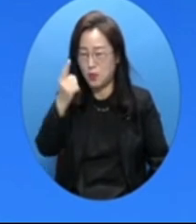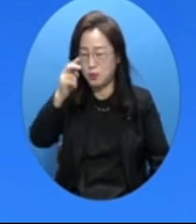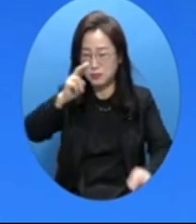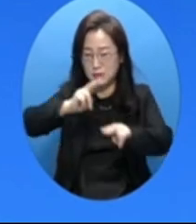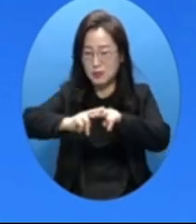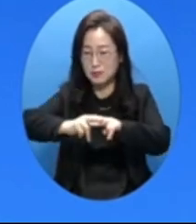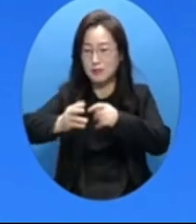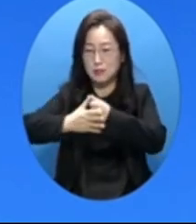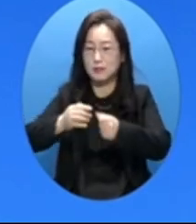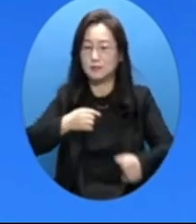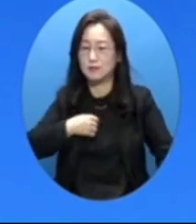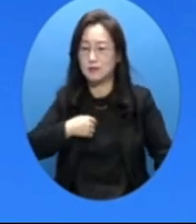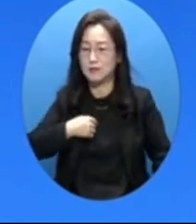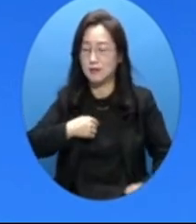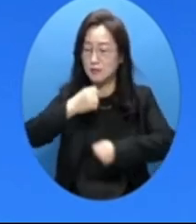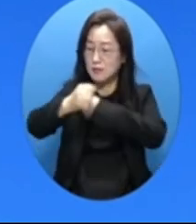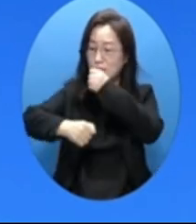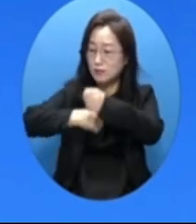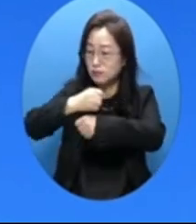함부로 내가 내